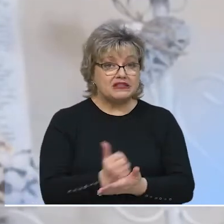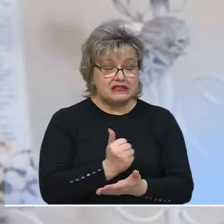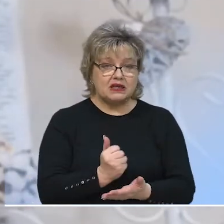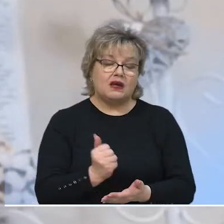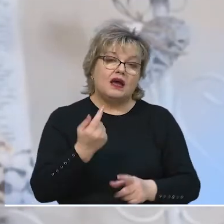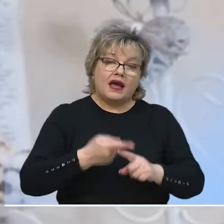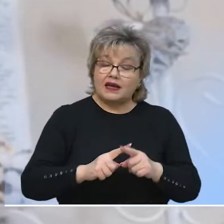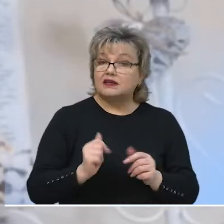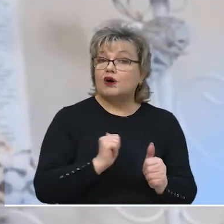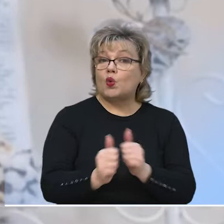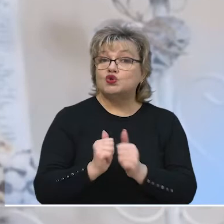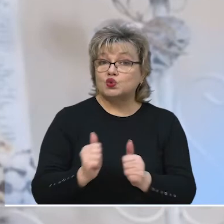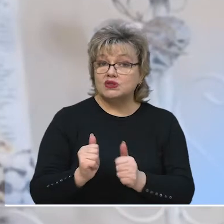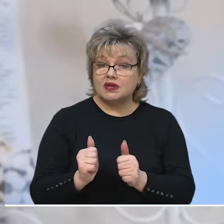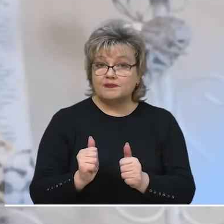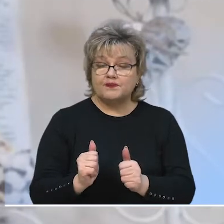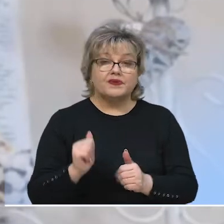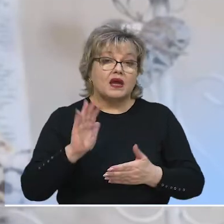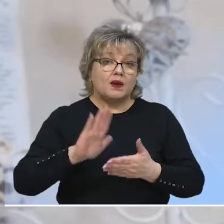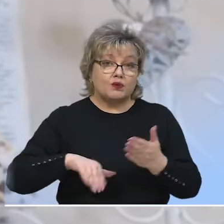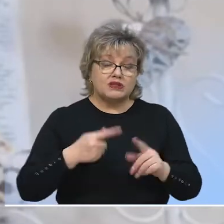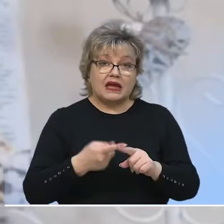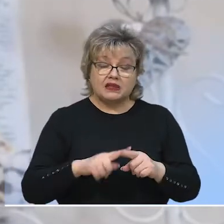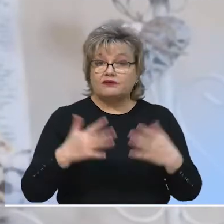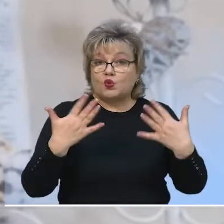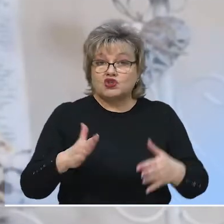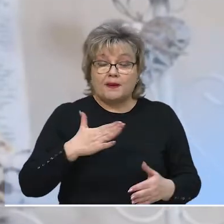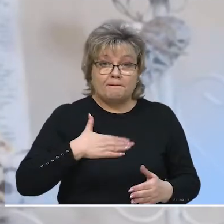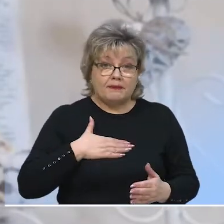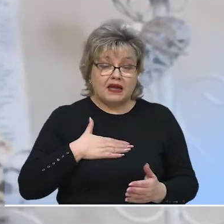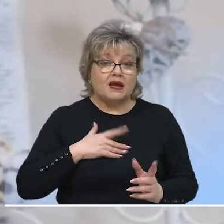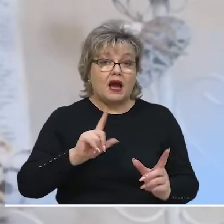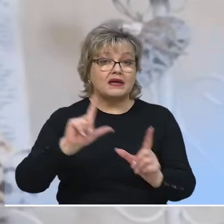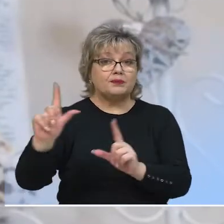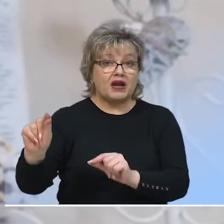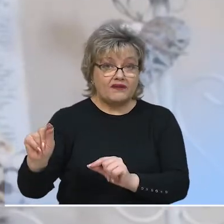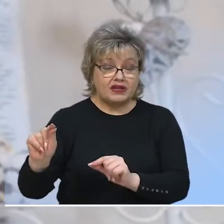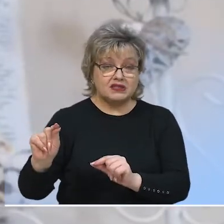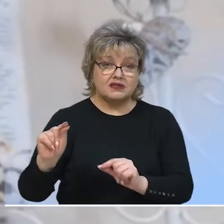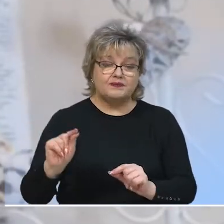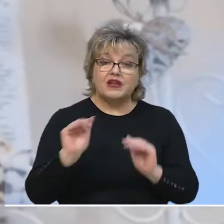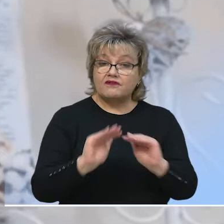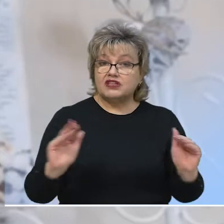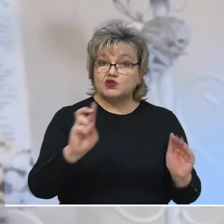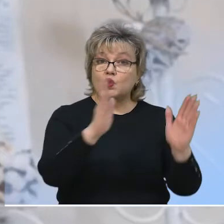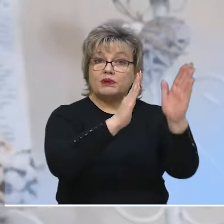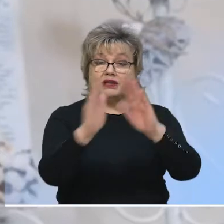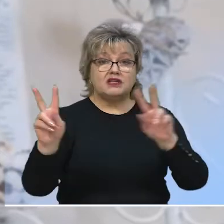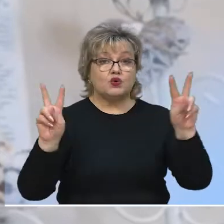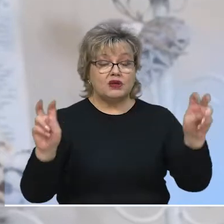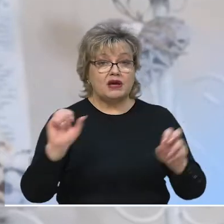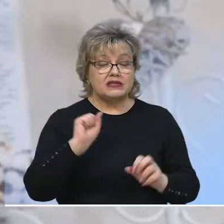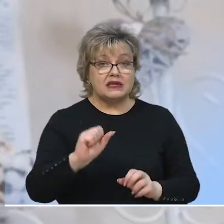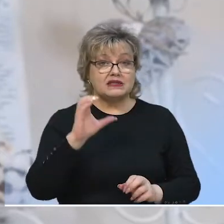победителей данного конкурса. И после уже мы отправились в детскую библиотеку